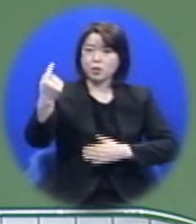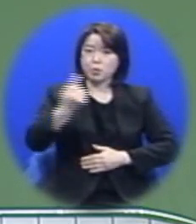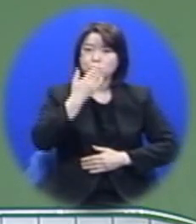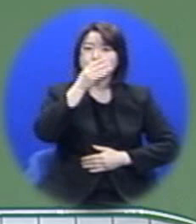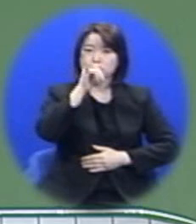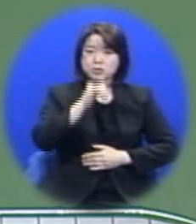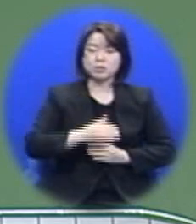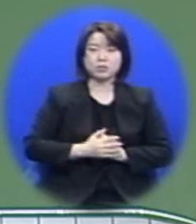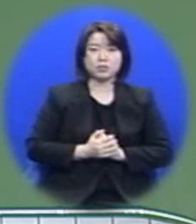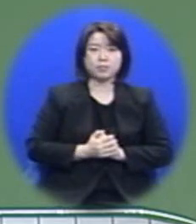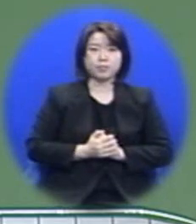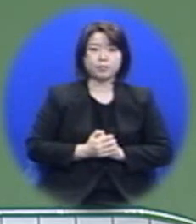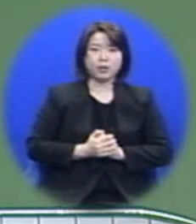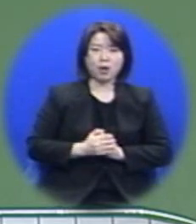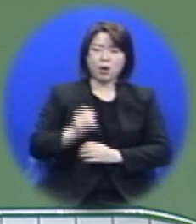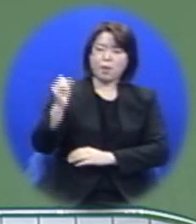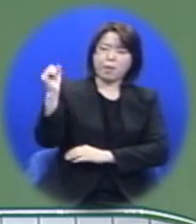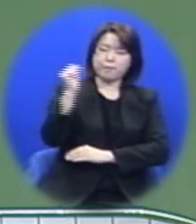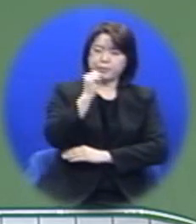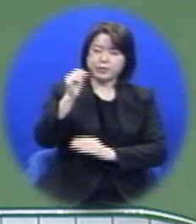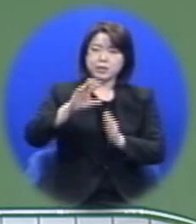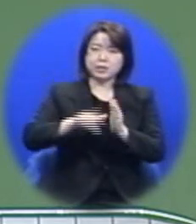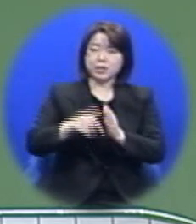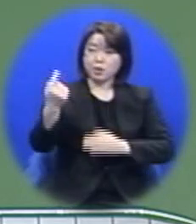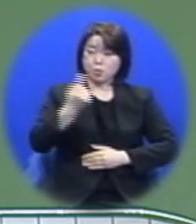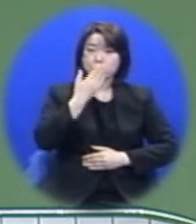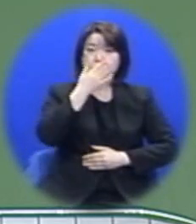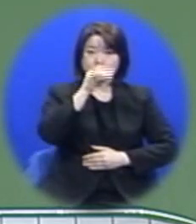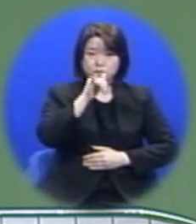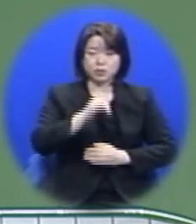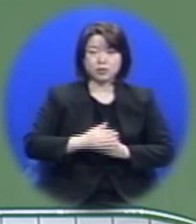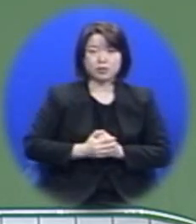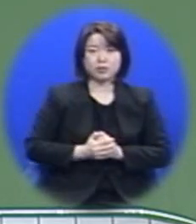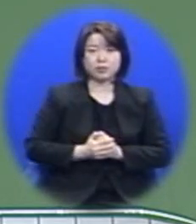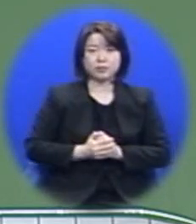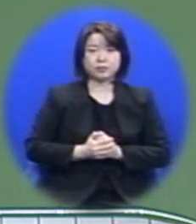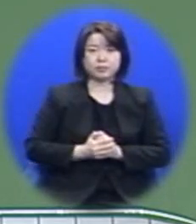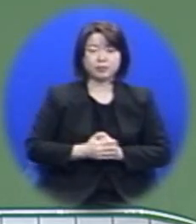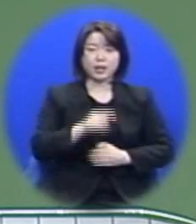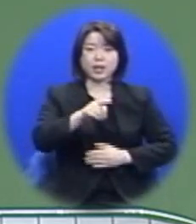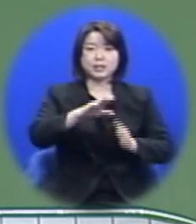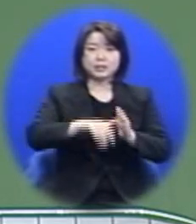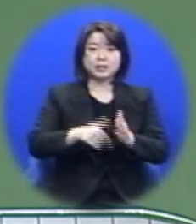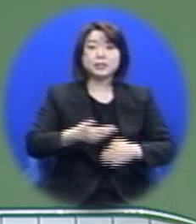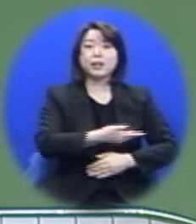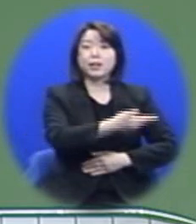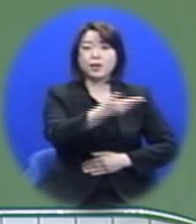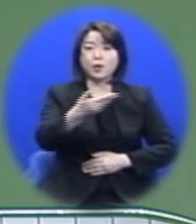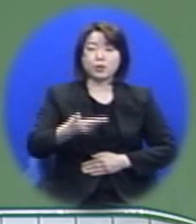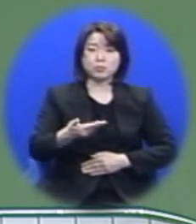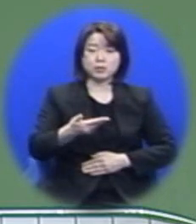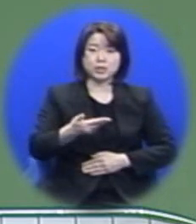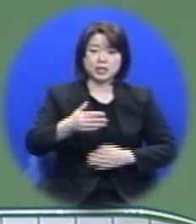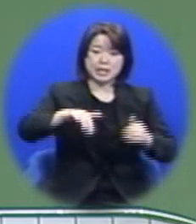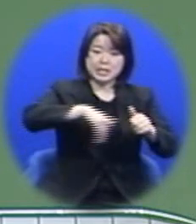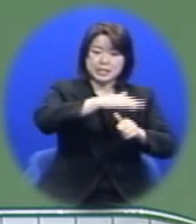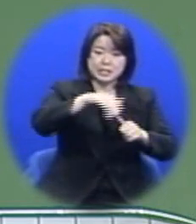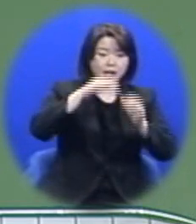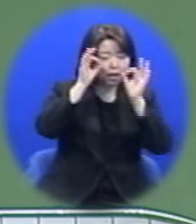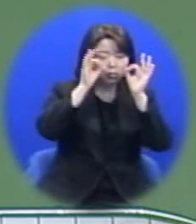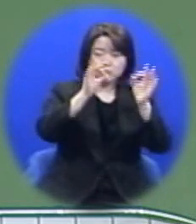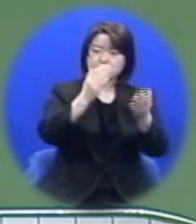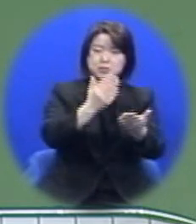있습니다. 휘청거리는 순간도 올 수 있습니다. 그때 여러분이 상황을 보지 말아야